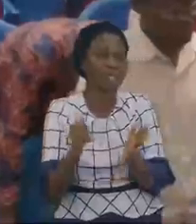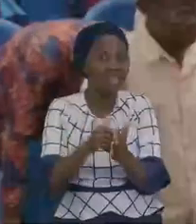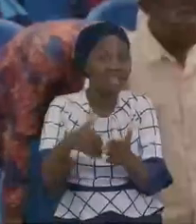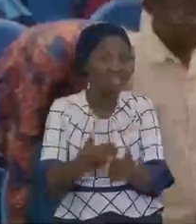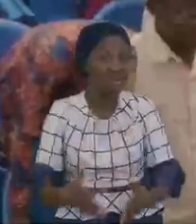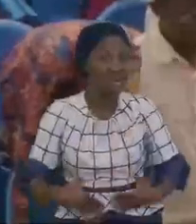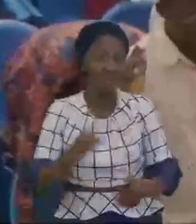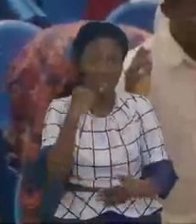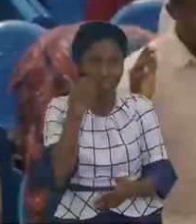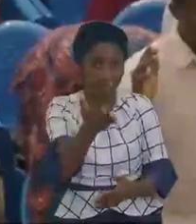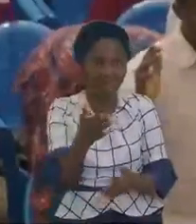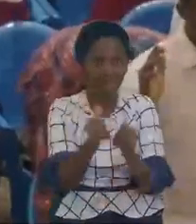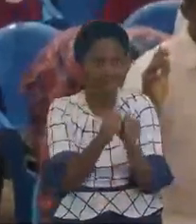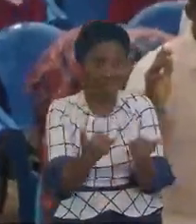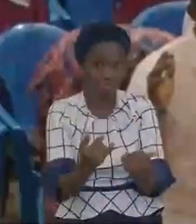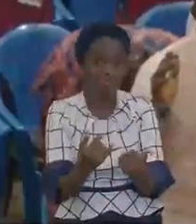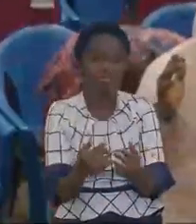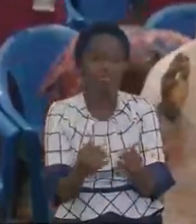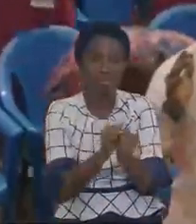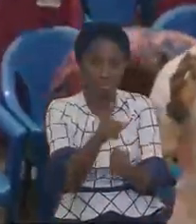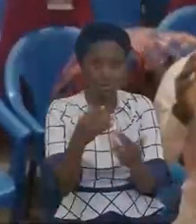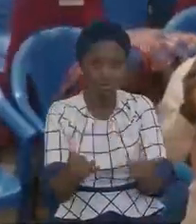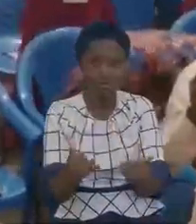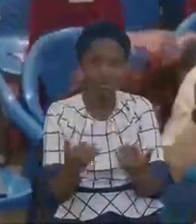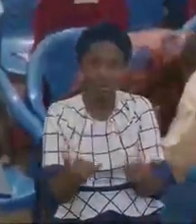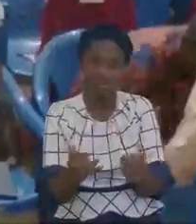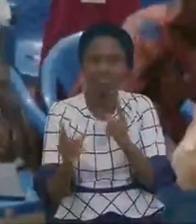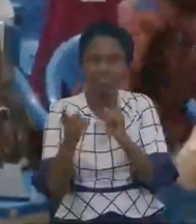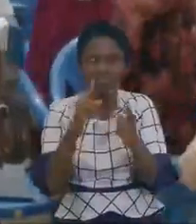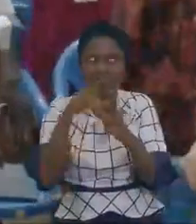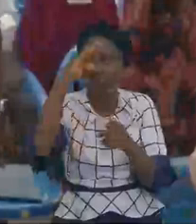Par le Seigneur. Il te sauvera.